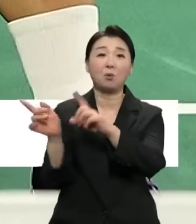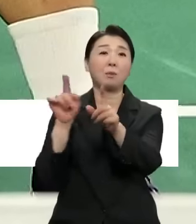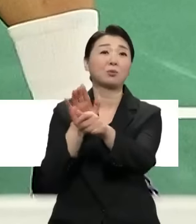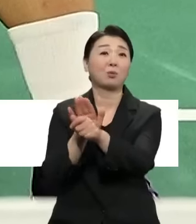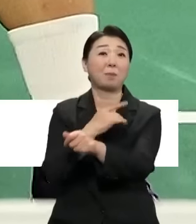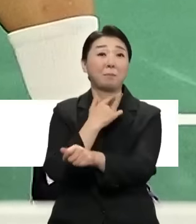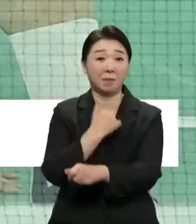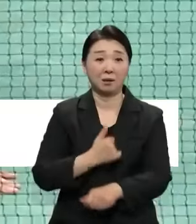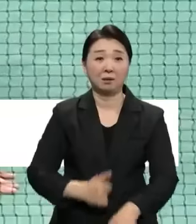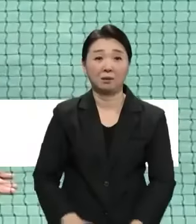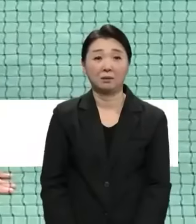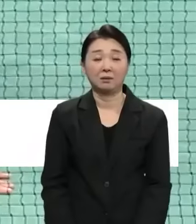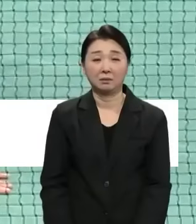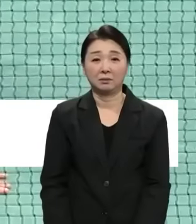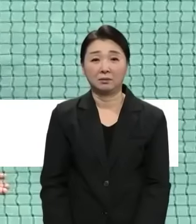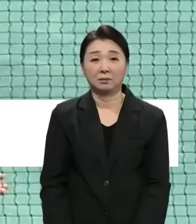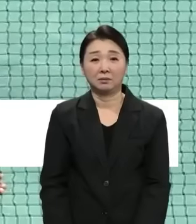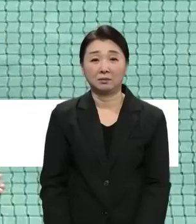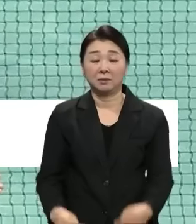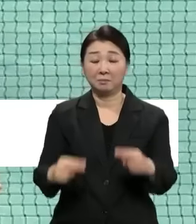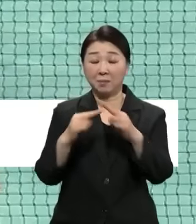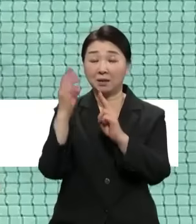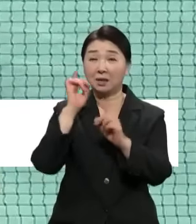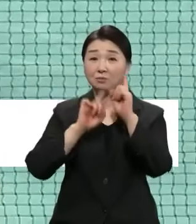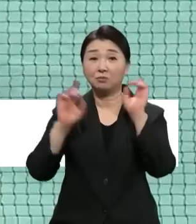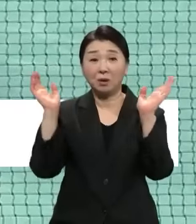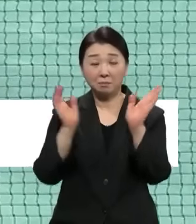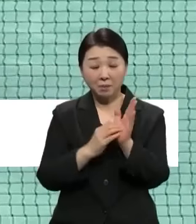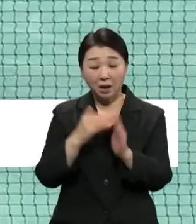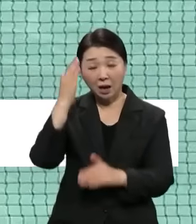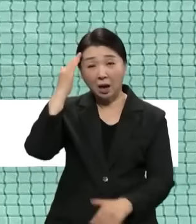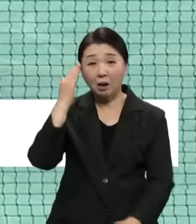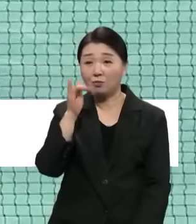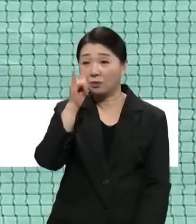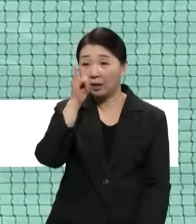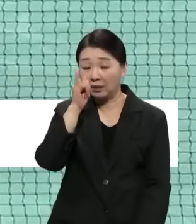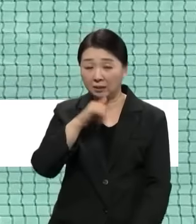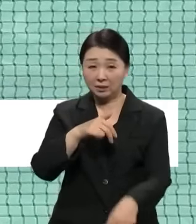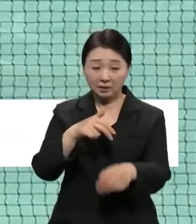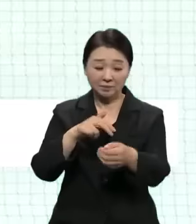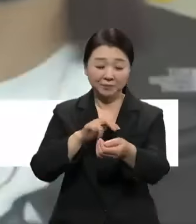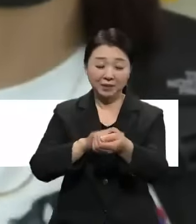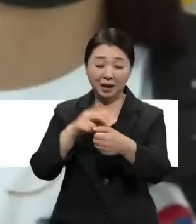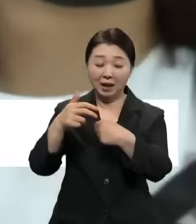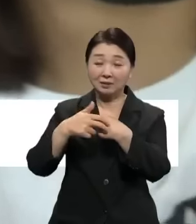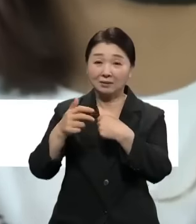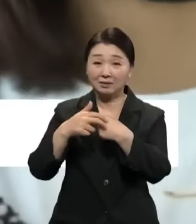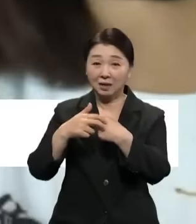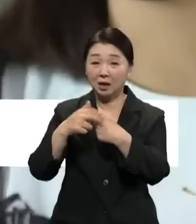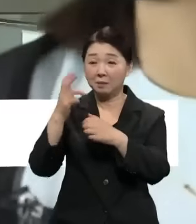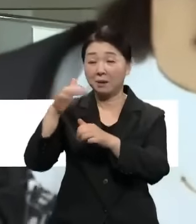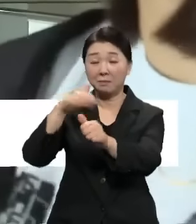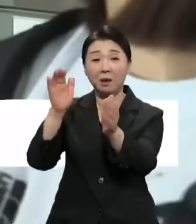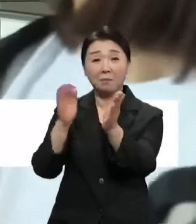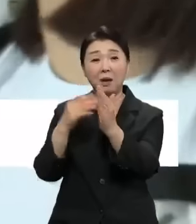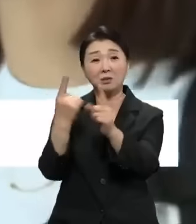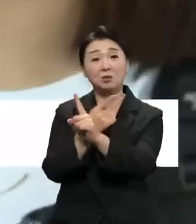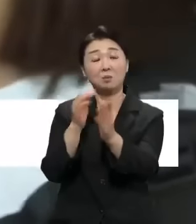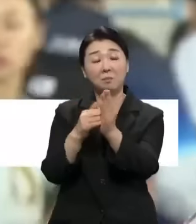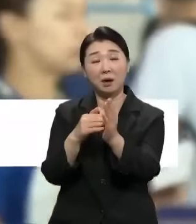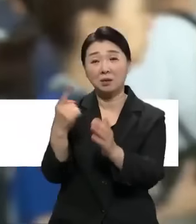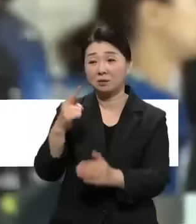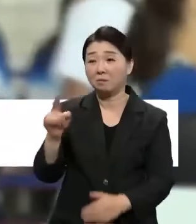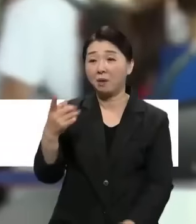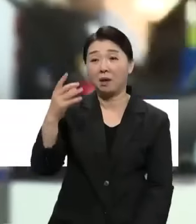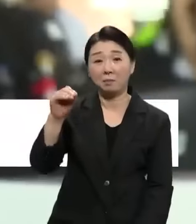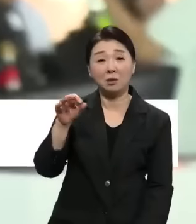밝혔습니다. 파리에서 다시 부상을 입자 한국에 있는 한의사를 파리로 파견해 치료받게 했고 1,100만 원의